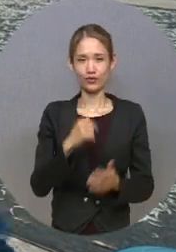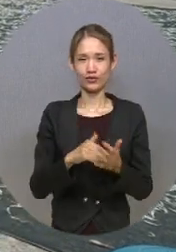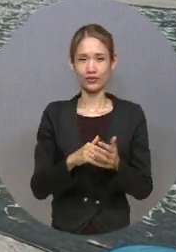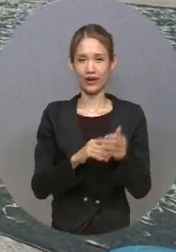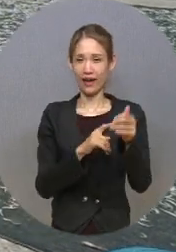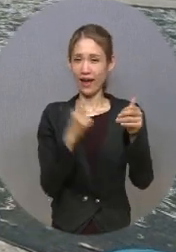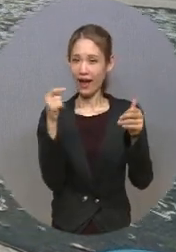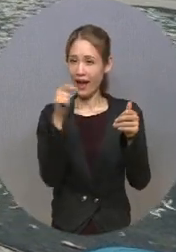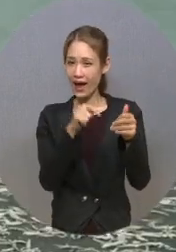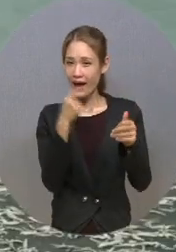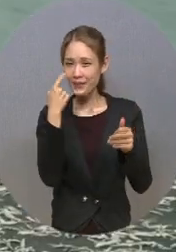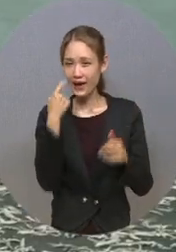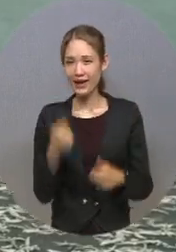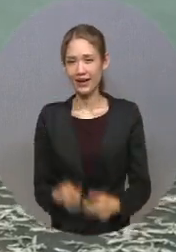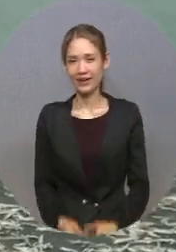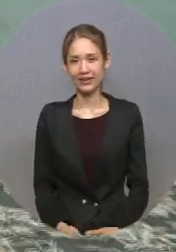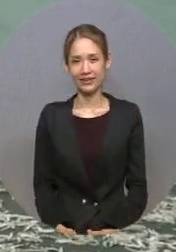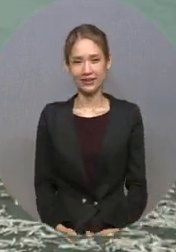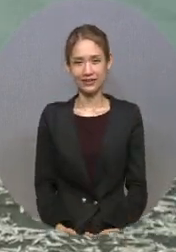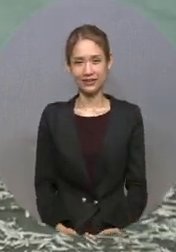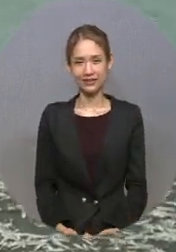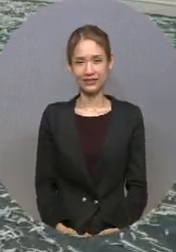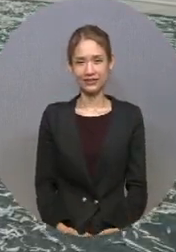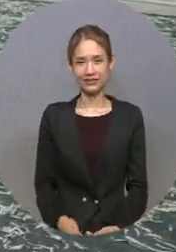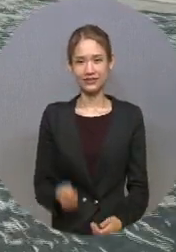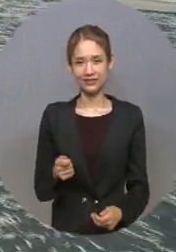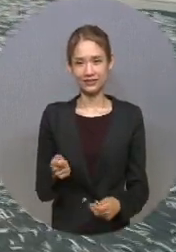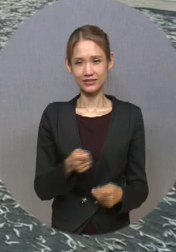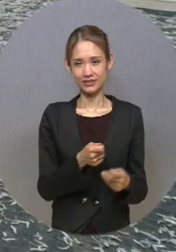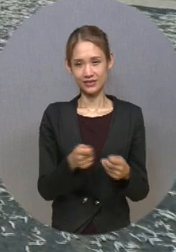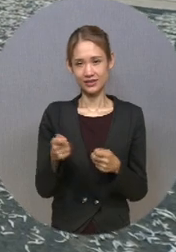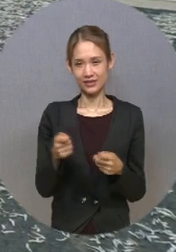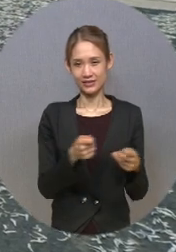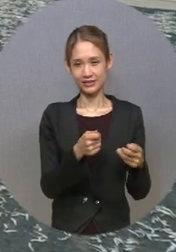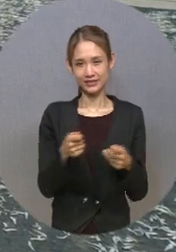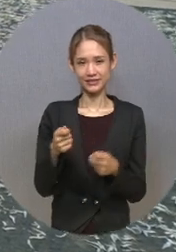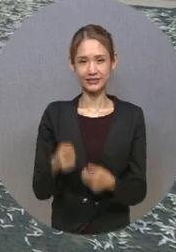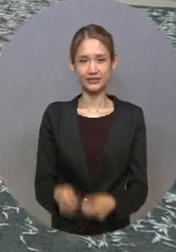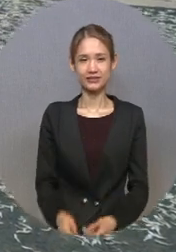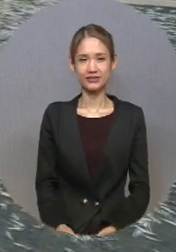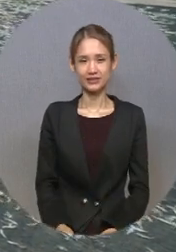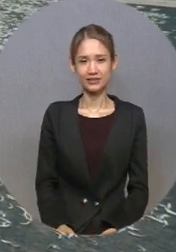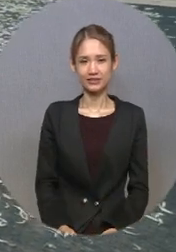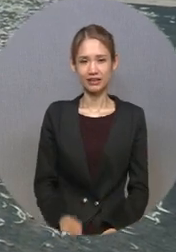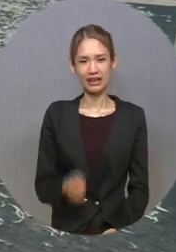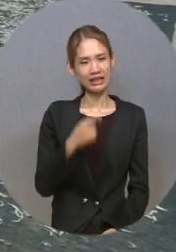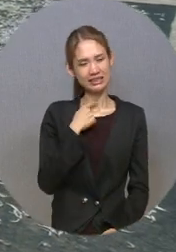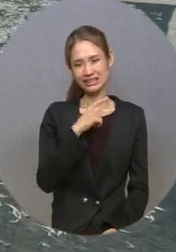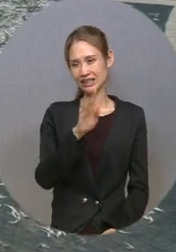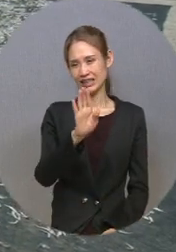굳이 일 안 시켜도 한번 해보실래요? 슬슬 이렇게 슬슬 하는 게 아닙니까? 아니 쬐게 마음에 안 든다.